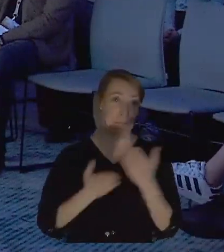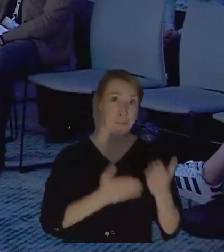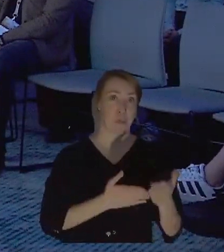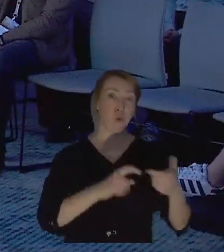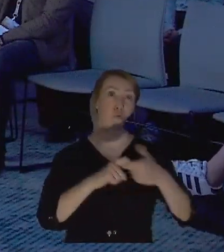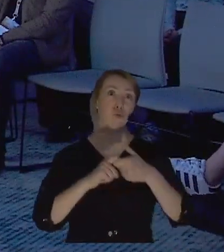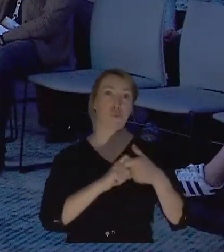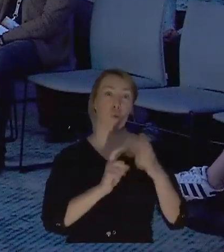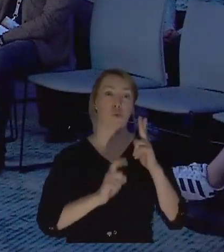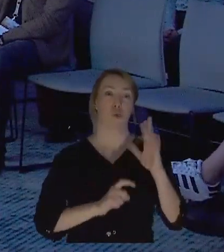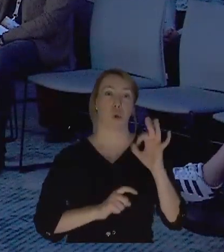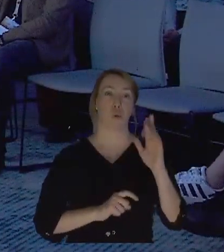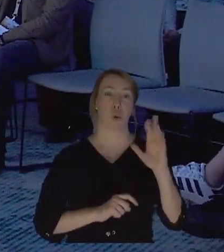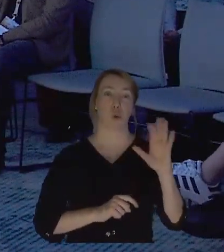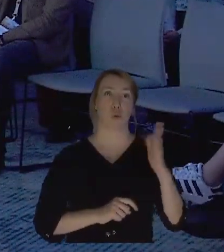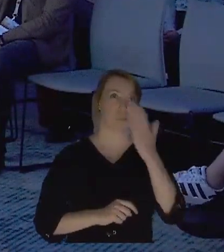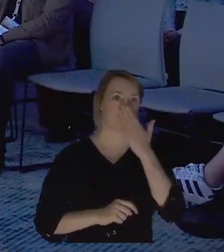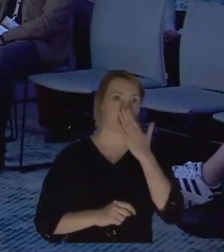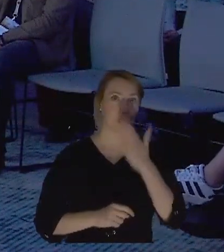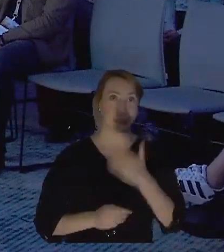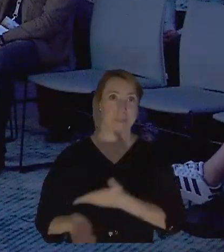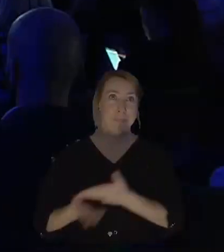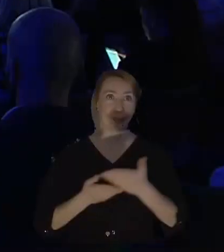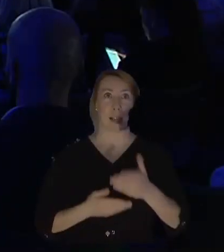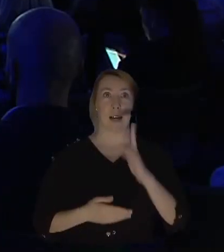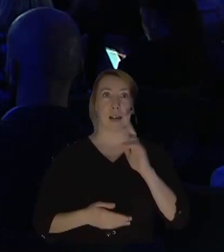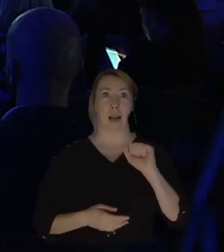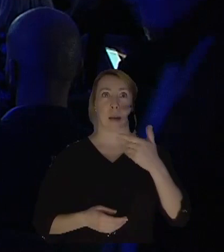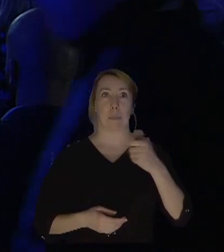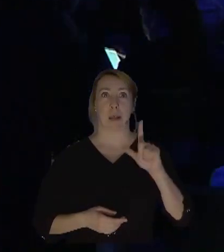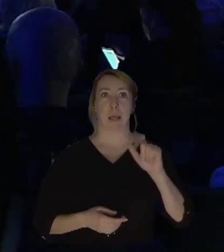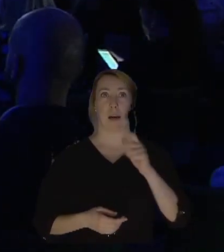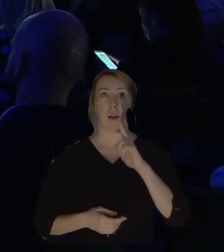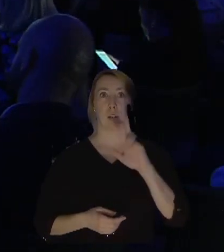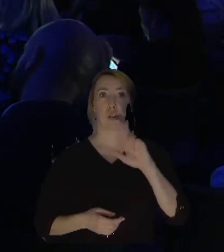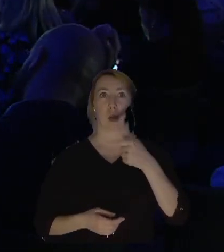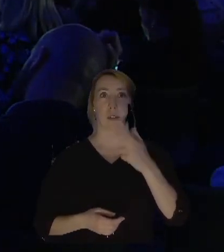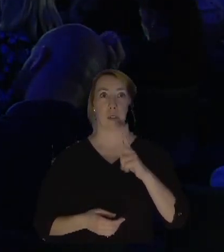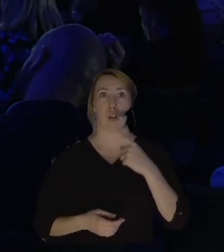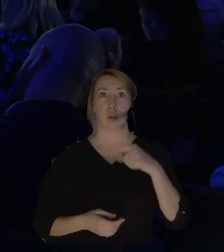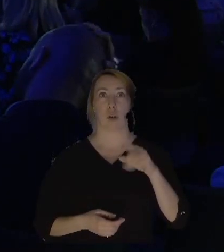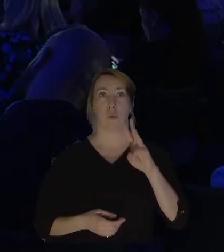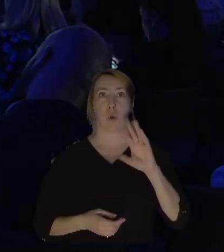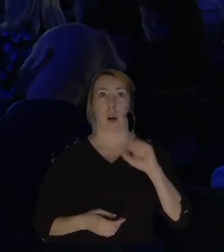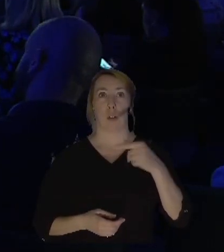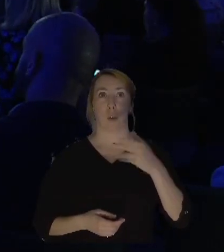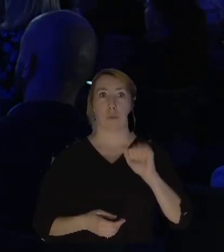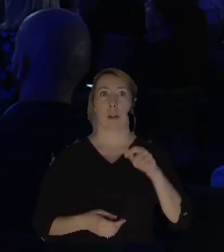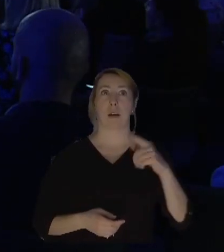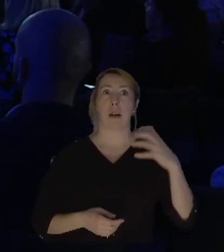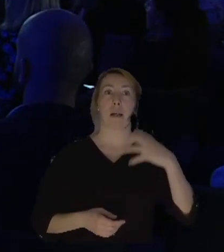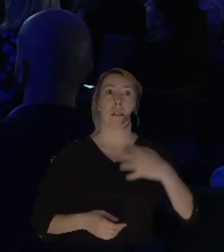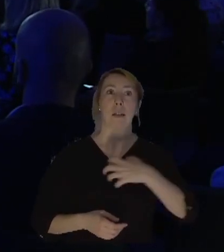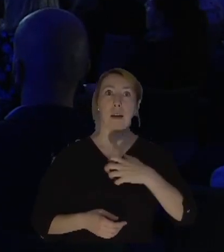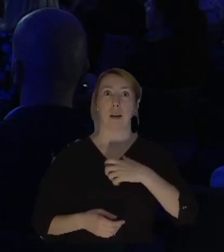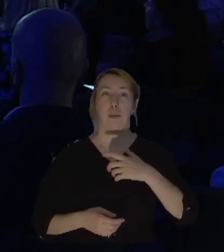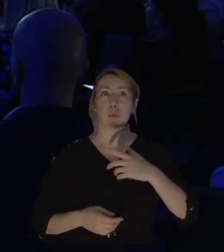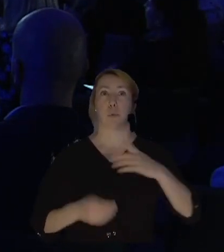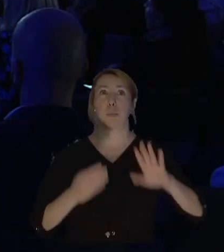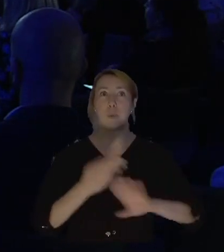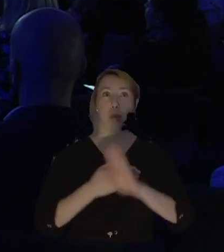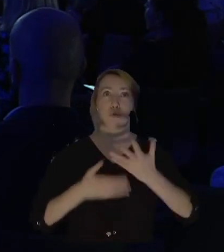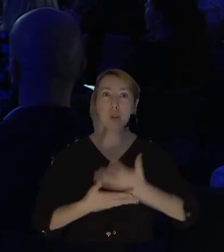drużynę Kokosza. Na scenę zapraszam panią Kamilę Krzanik-Dworanowską, dyrektor Muzeum Ziemi Złotowskiej oraz